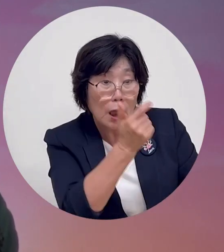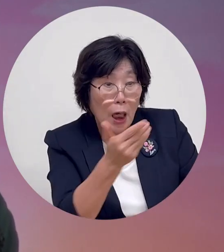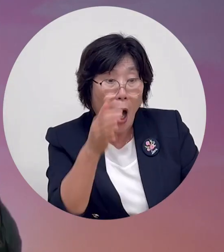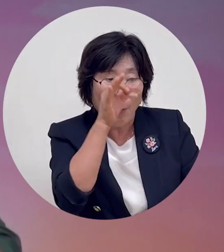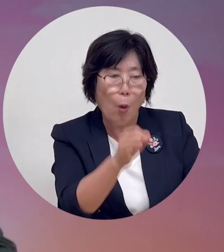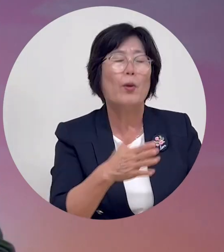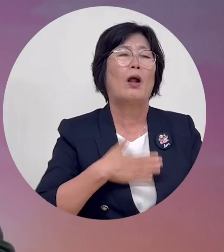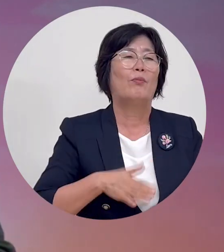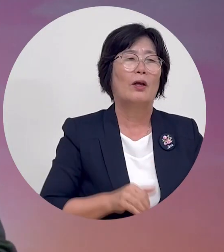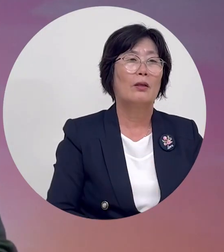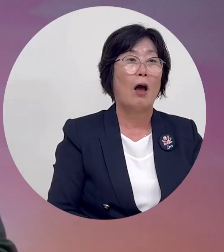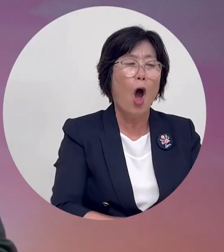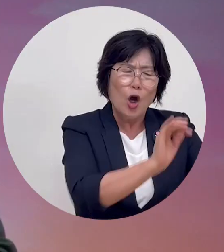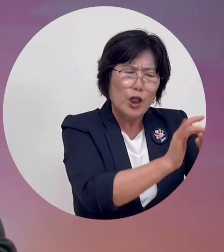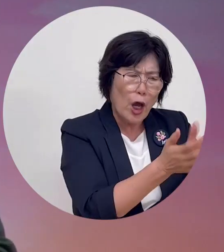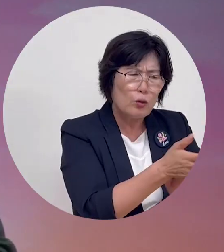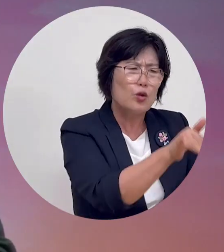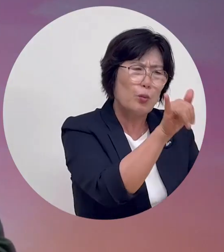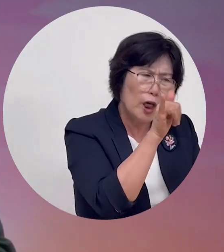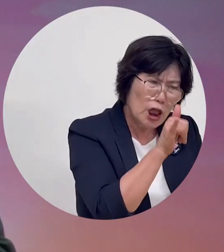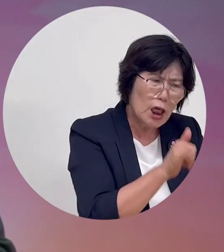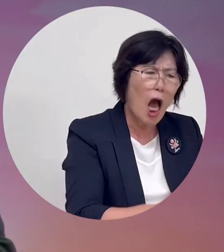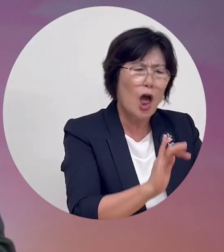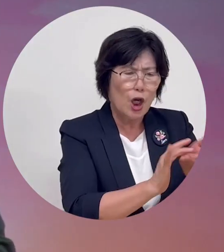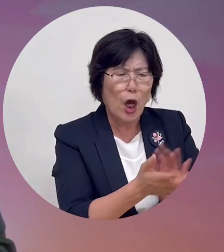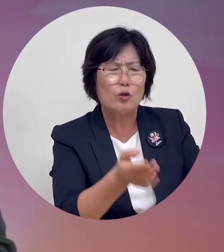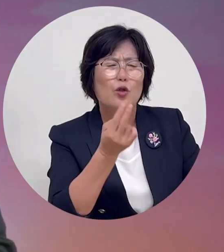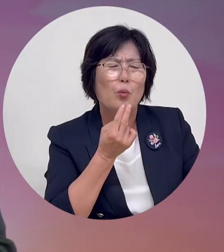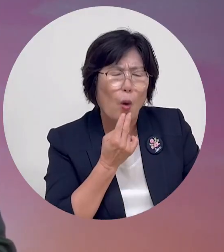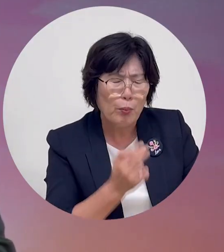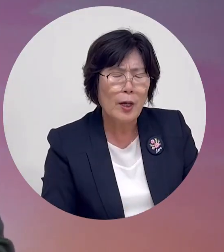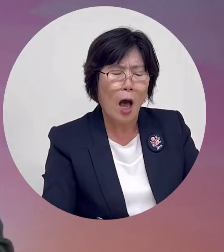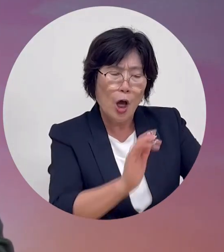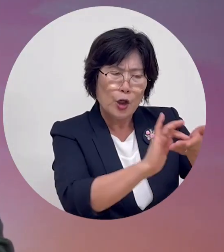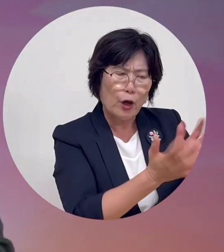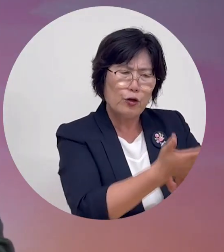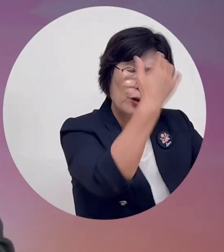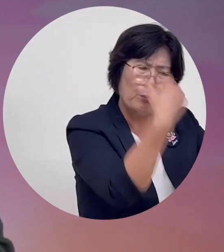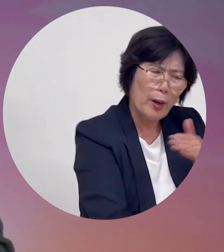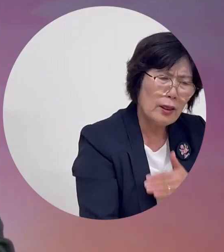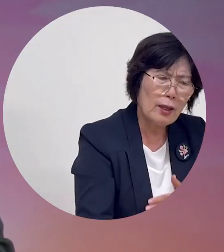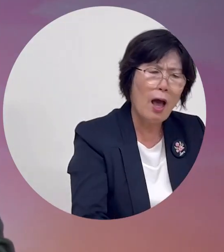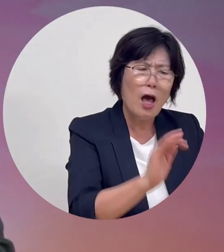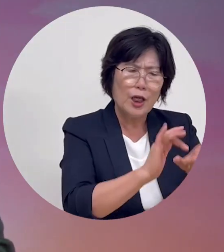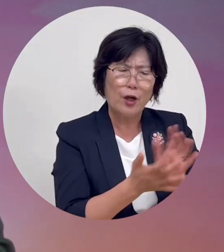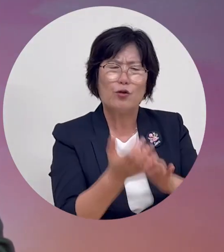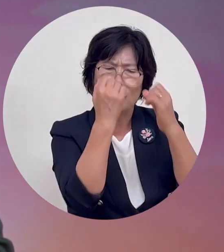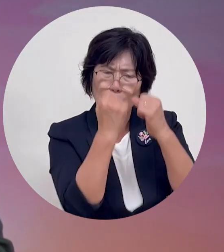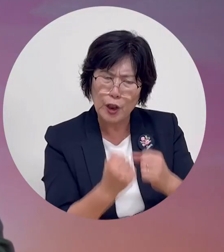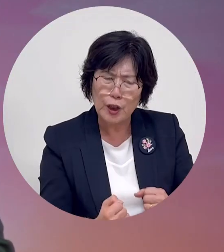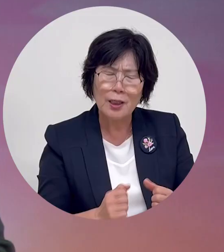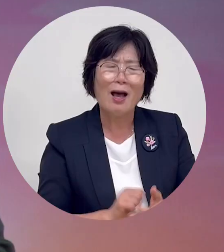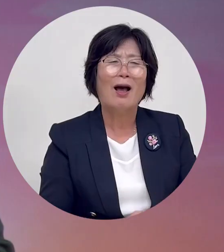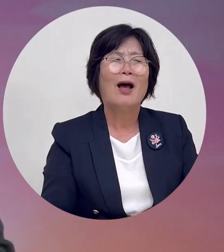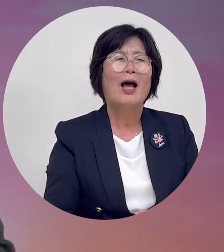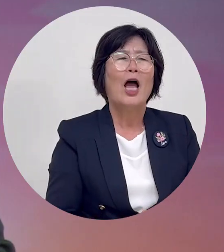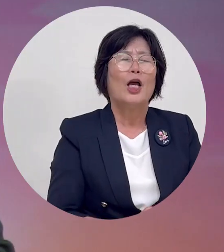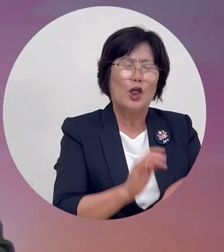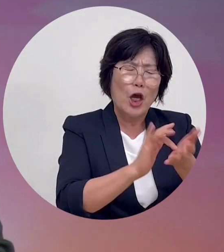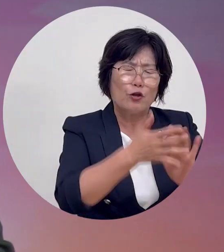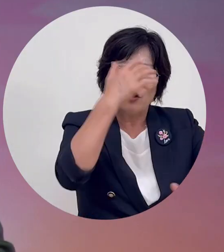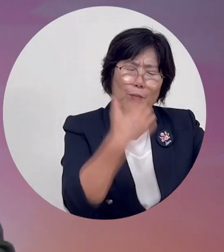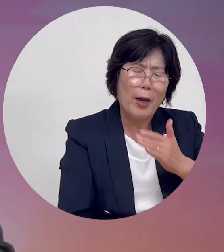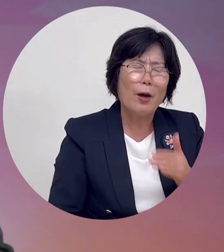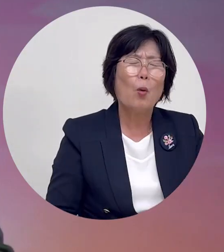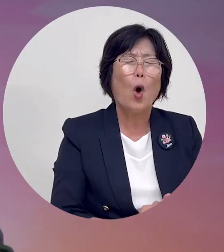예수님. 예수님을 빼고 열심히 어떤 믿음 생활을 한다라고 하는 것은 다